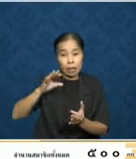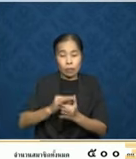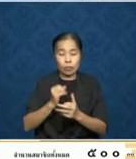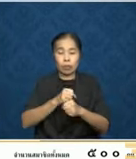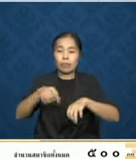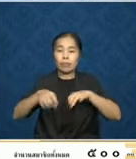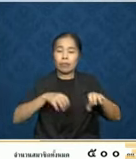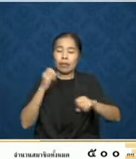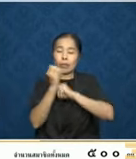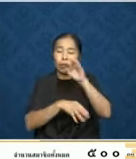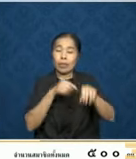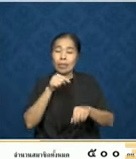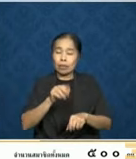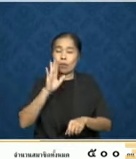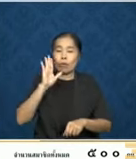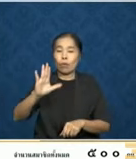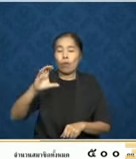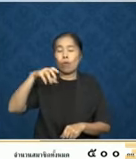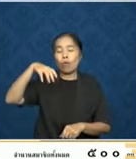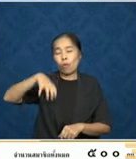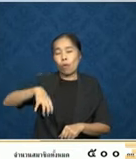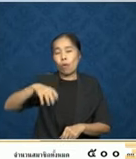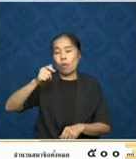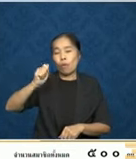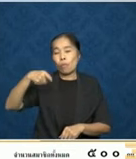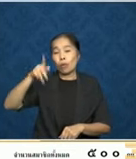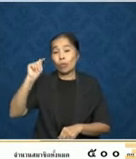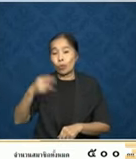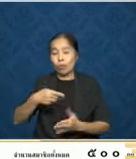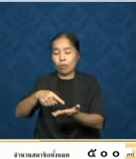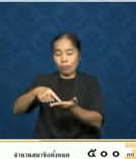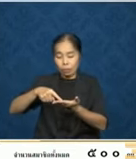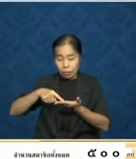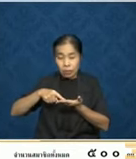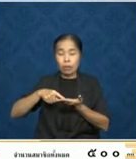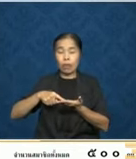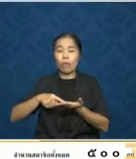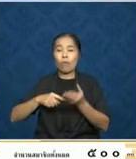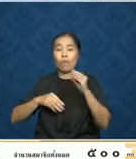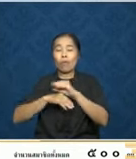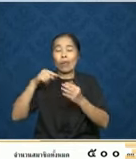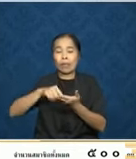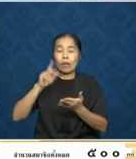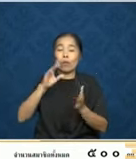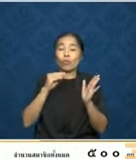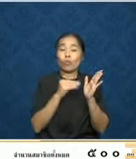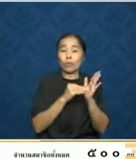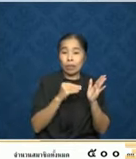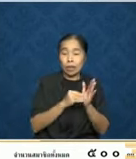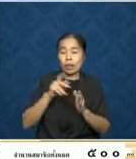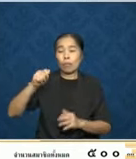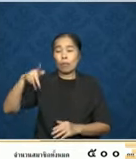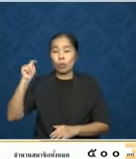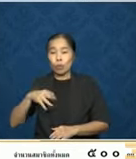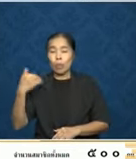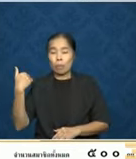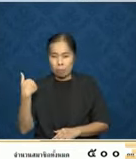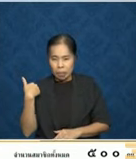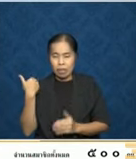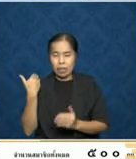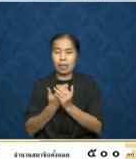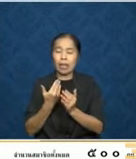ากกรมส่งเสริมการปกครองท้องถิ่นครับพบว่าองค์กรปกครองส่วนท้องถิ่นและกทม.ครับมีค่าจัดการขย